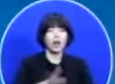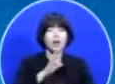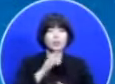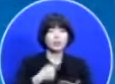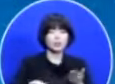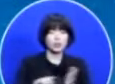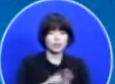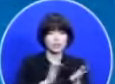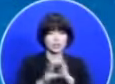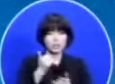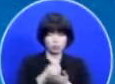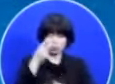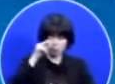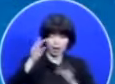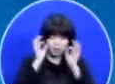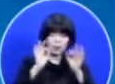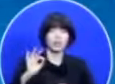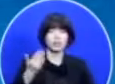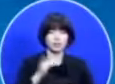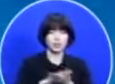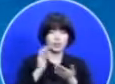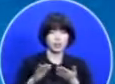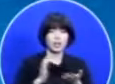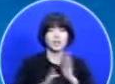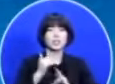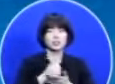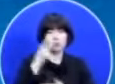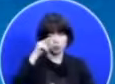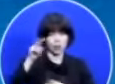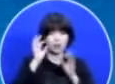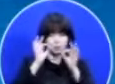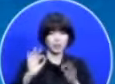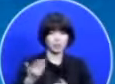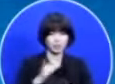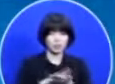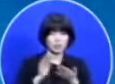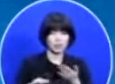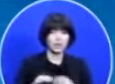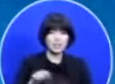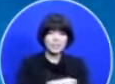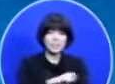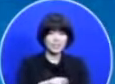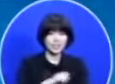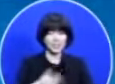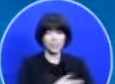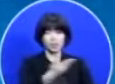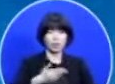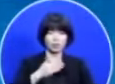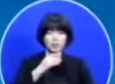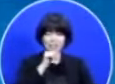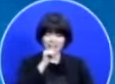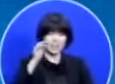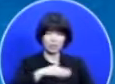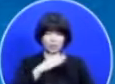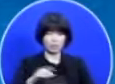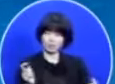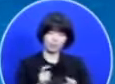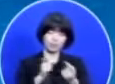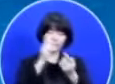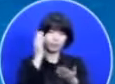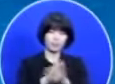예수님을 바라 보셔야 됩니다 예수는 바라 봐야 되요 특히 여러분 절대로 다투지 마십시오